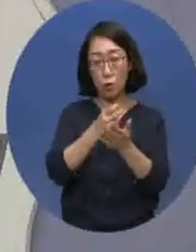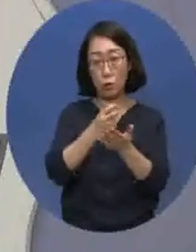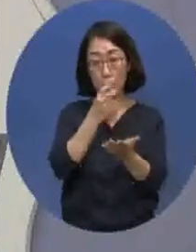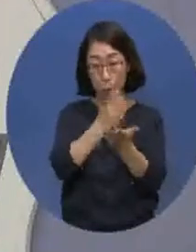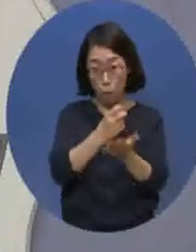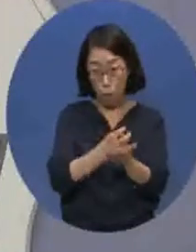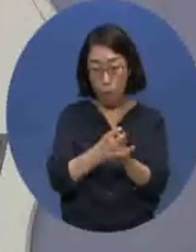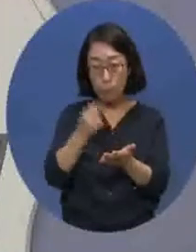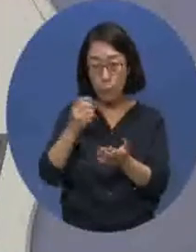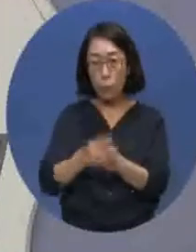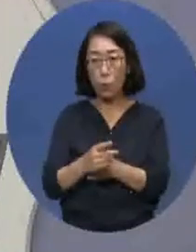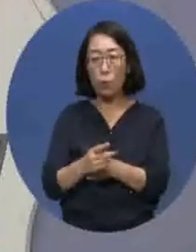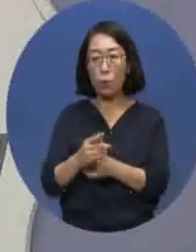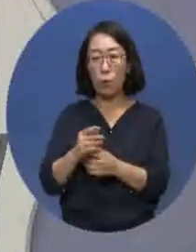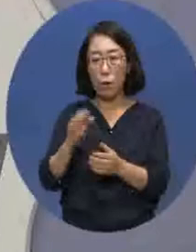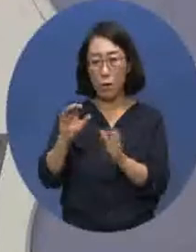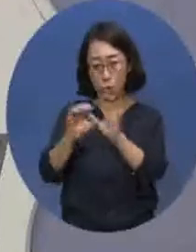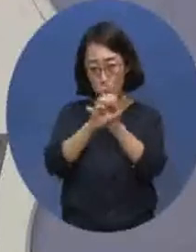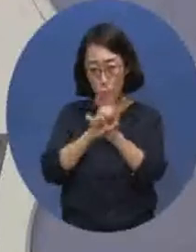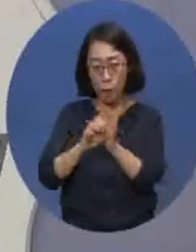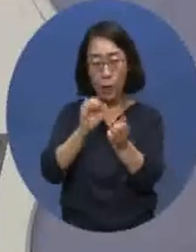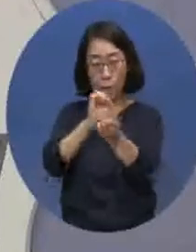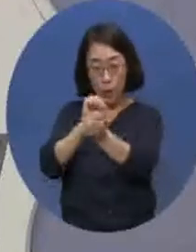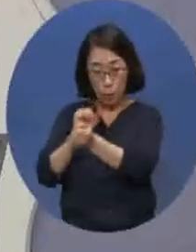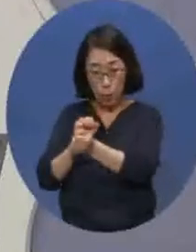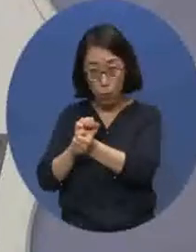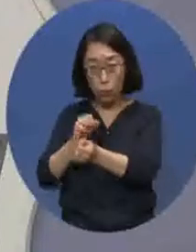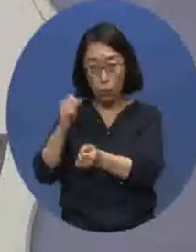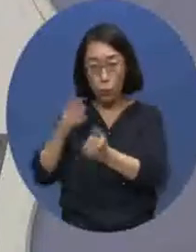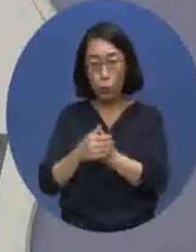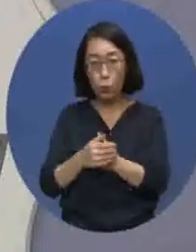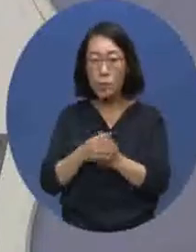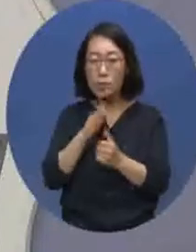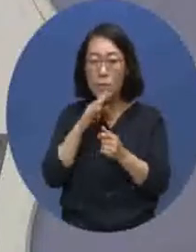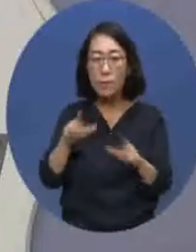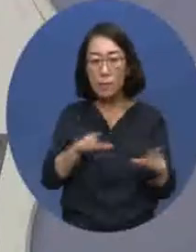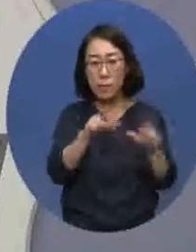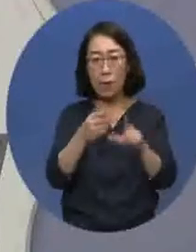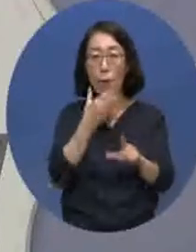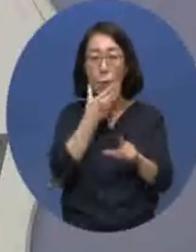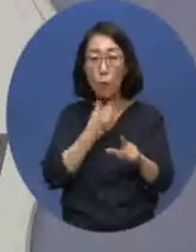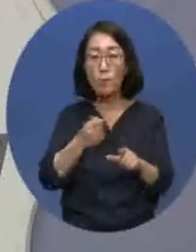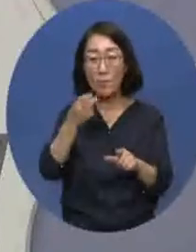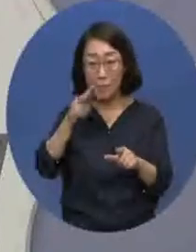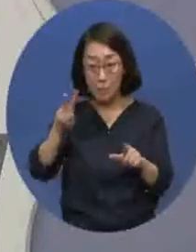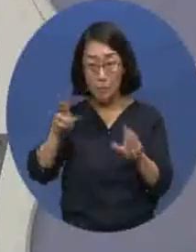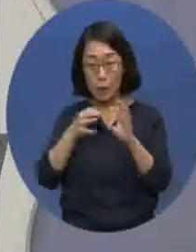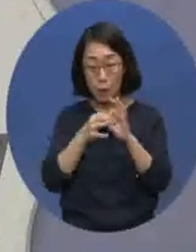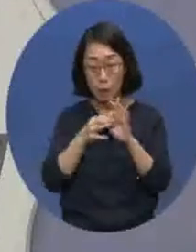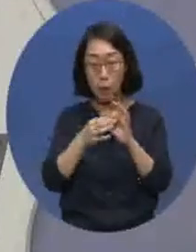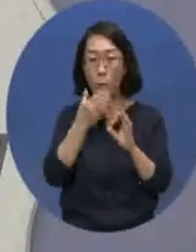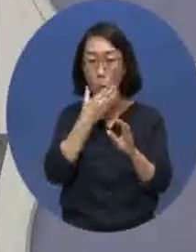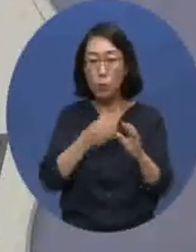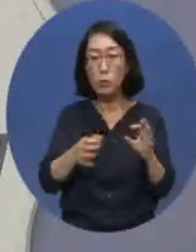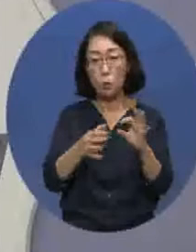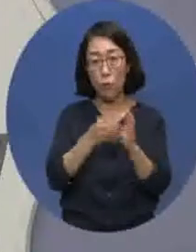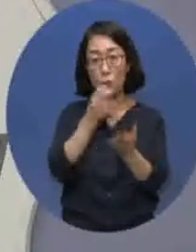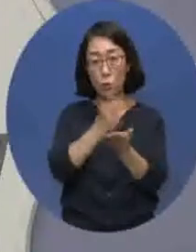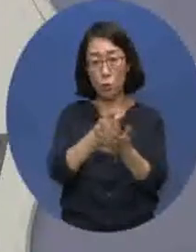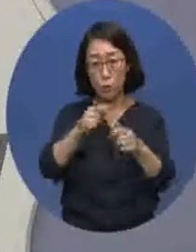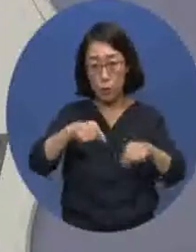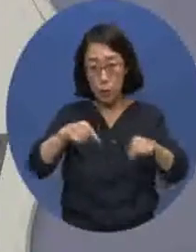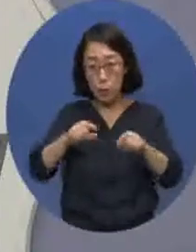것도 그렇고 또 지금 우리 술 생활에서 다양한 우리 복지 tv 니까 복지에 관련된 여러가지 정책들 도